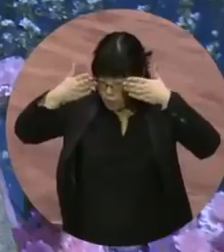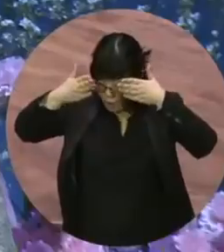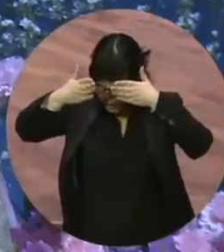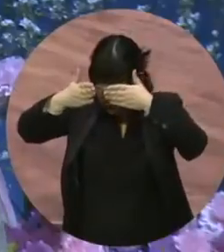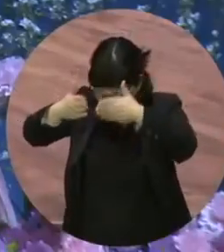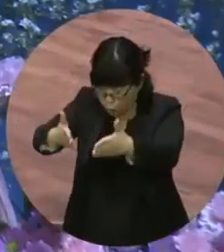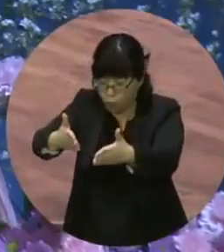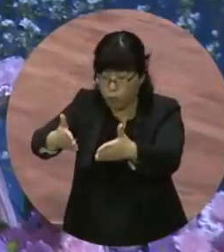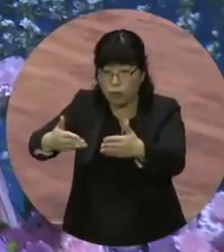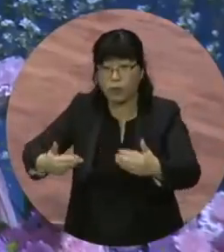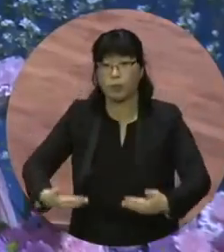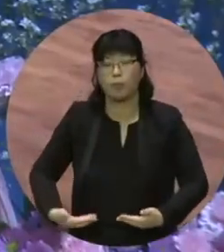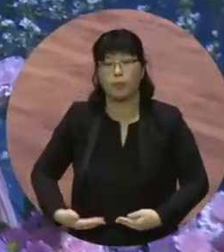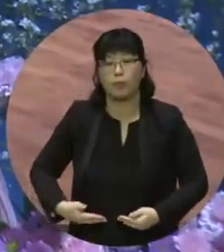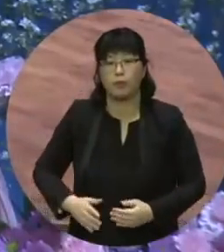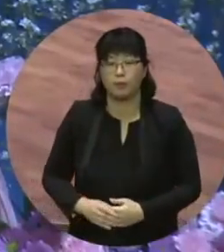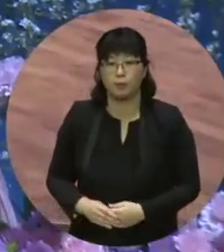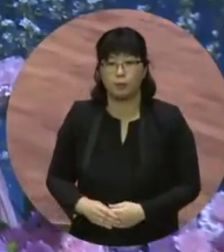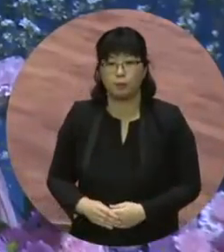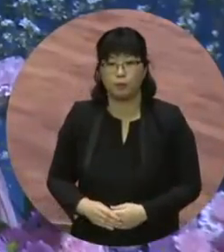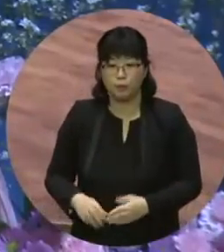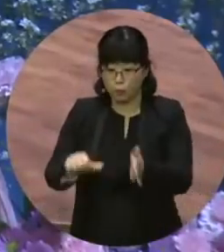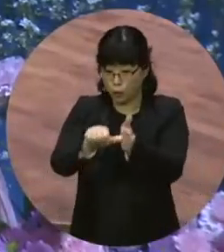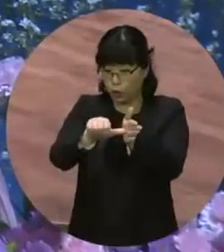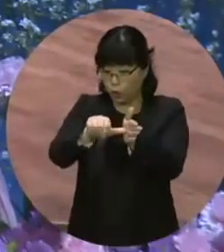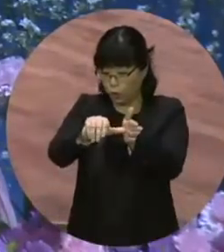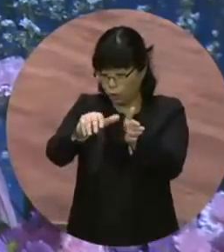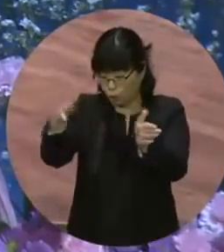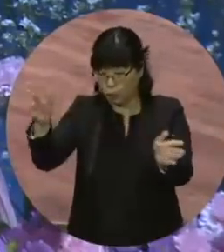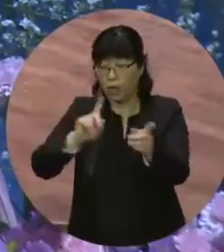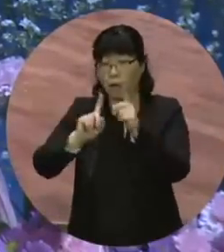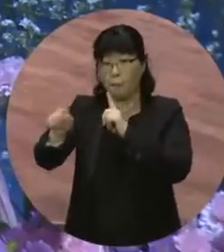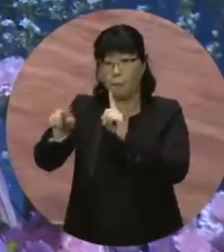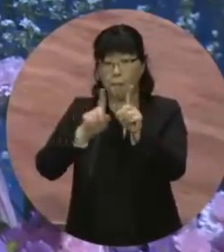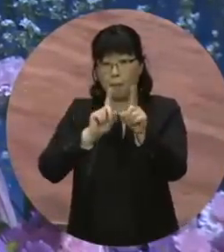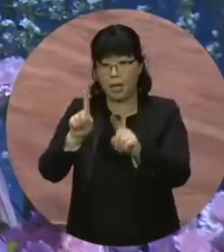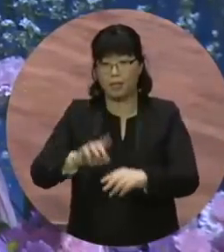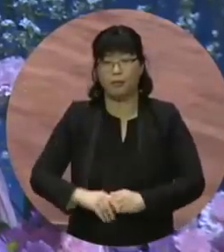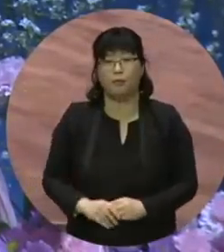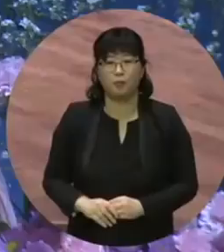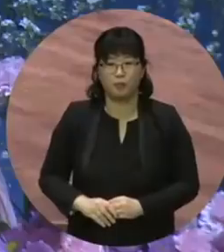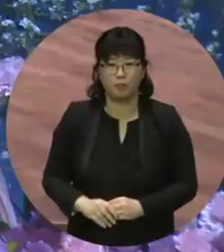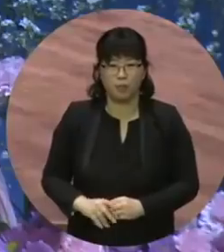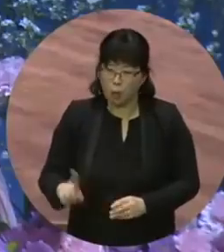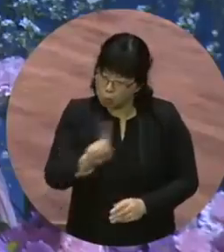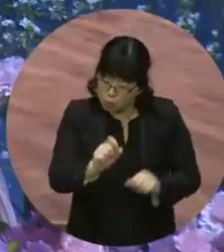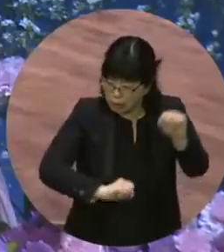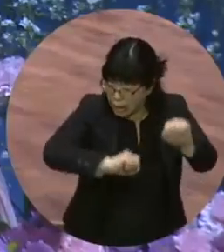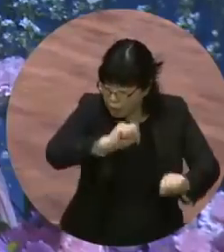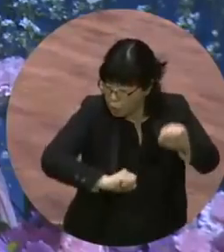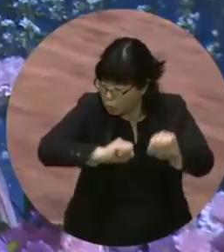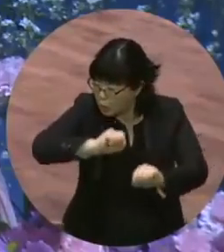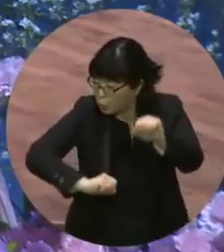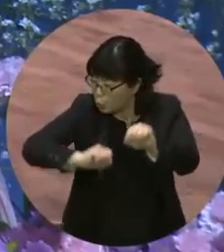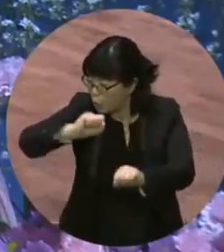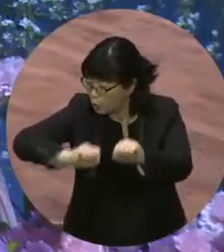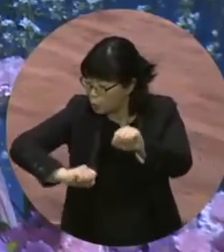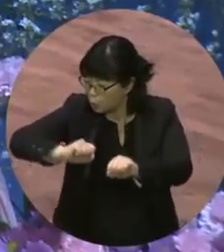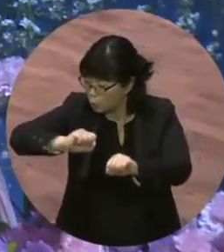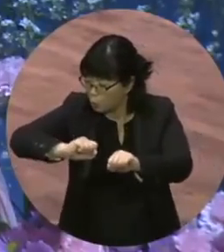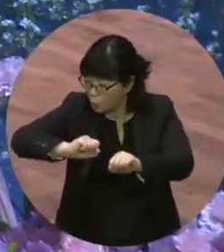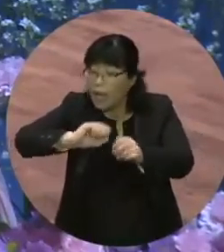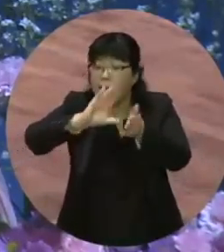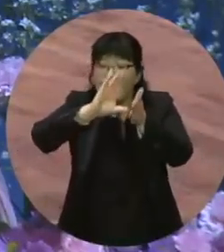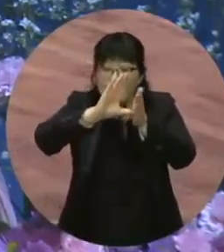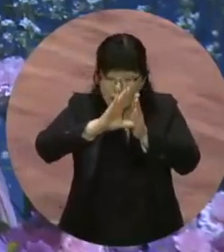모든 행동에 수반되는 생각은 세 가지가 있다. 모든 행동에 수반되는 행동